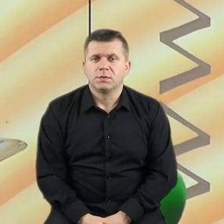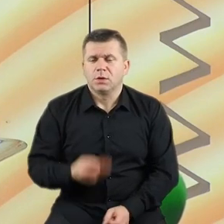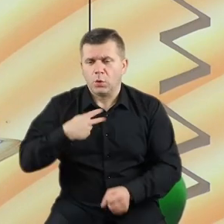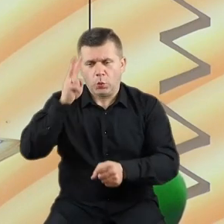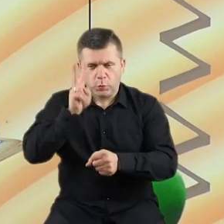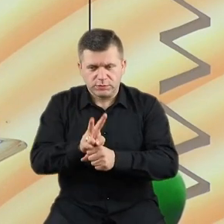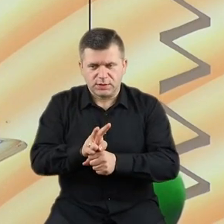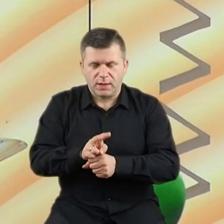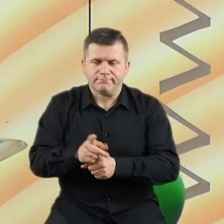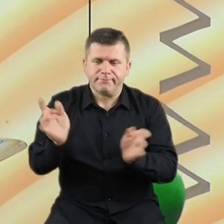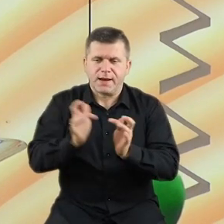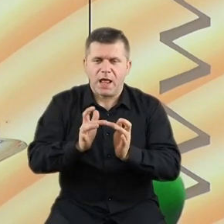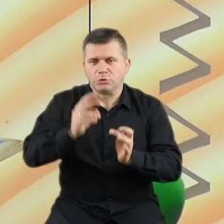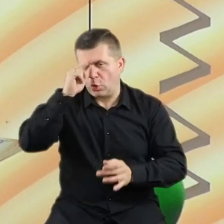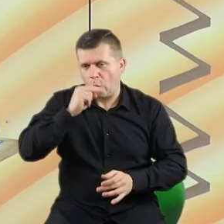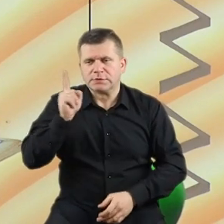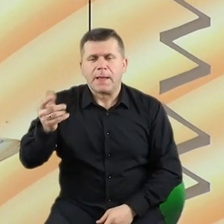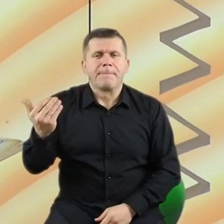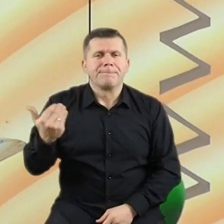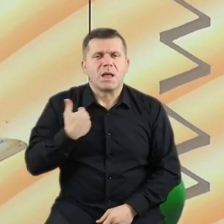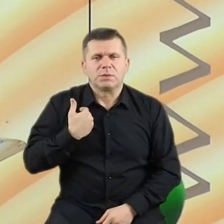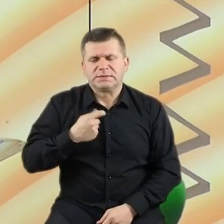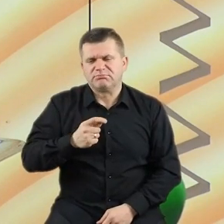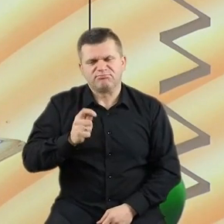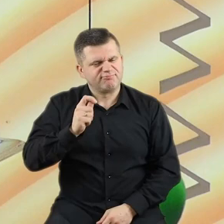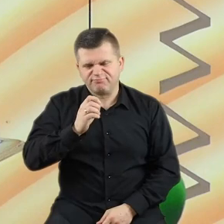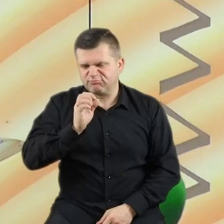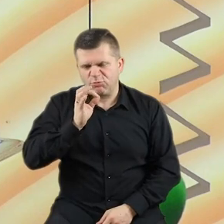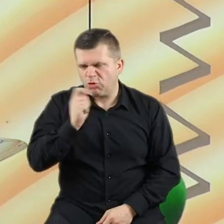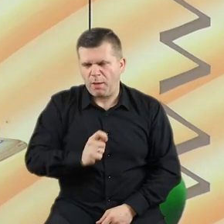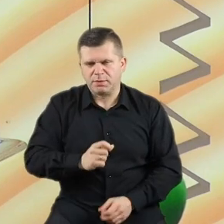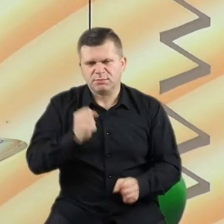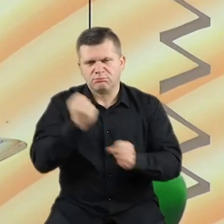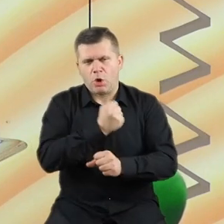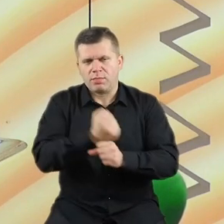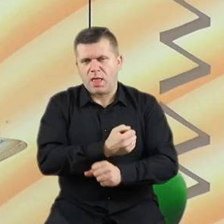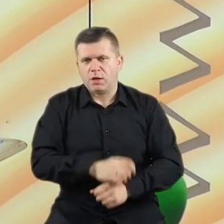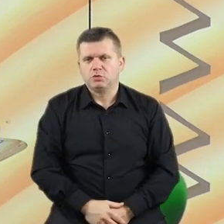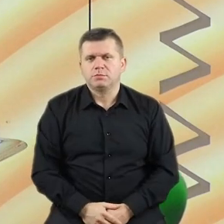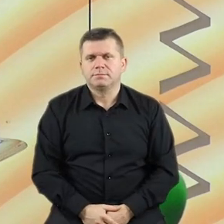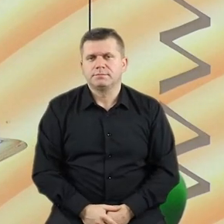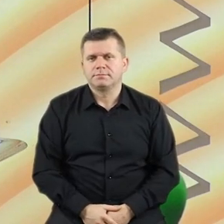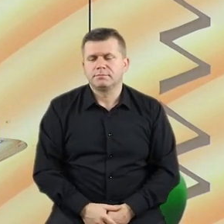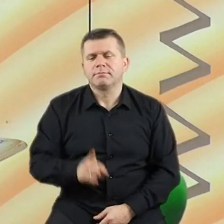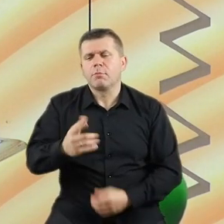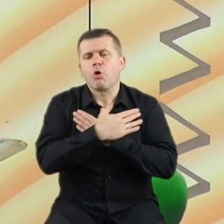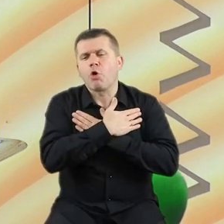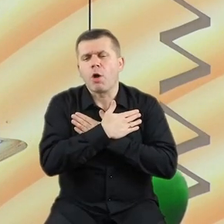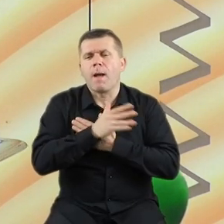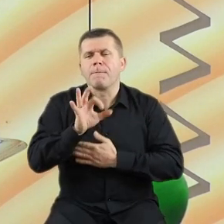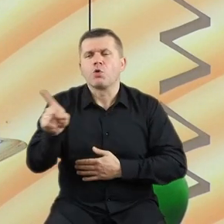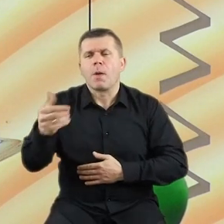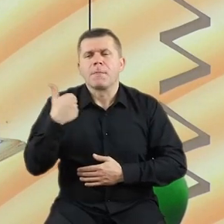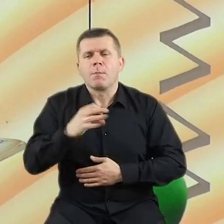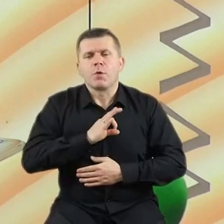uznaje z twojej książki rację, że ojciec był straszliwym zbrodniarzem. Natomiast i tak go kocham, bo to był mój